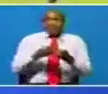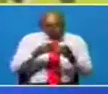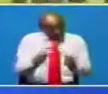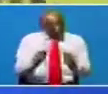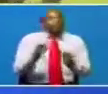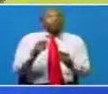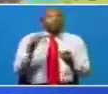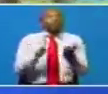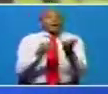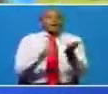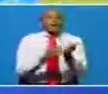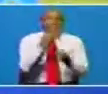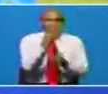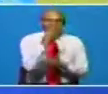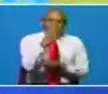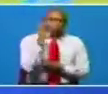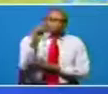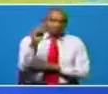alama 34 kwa 0.